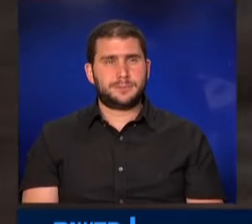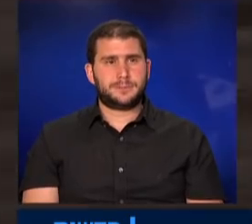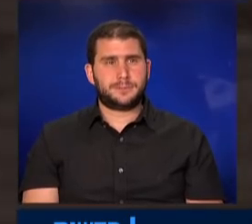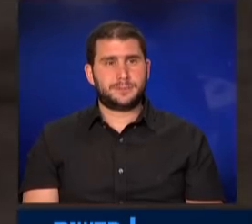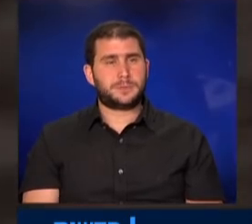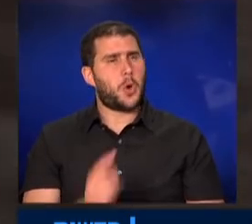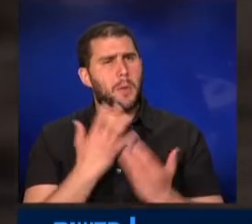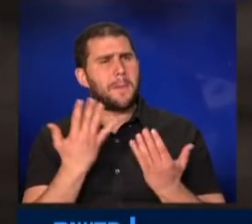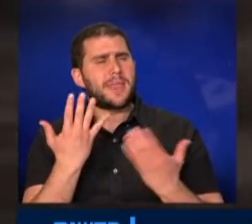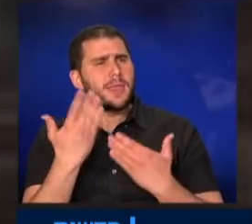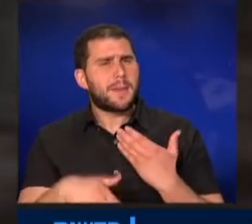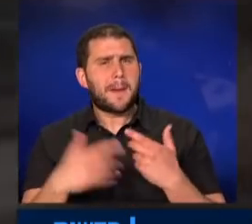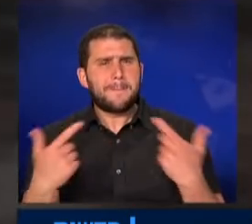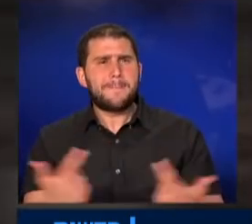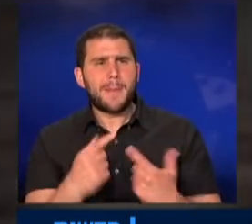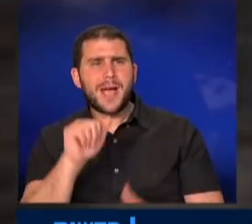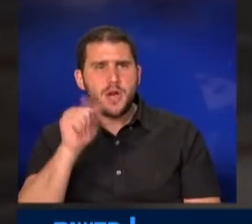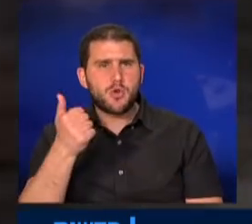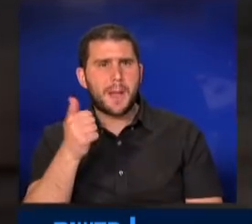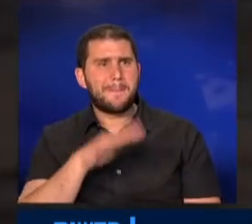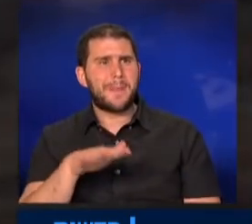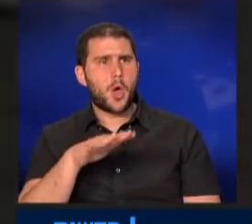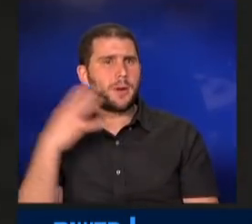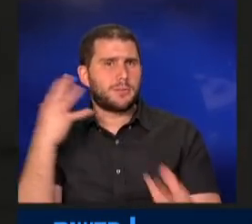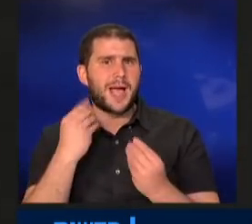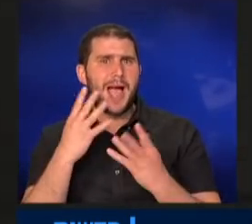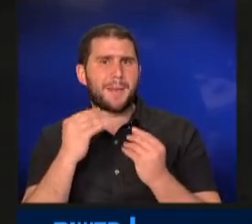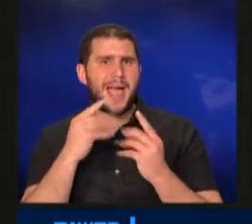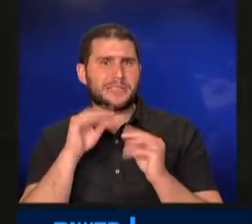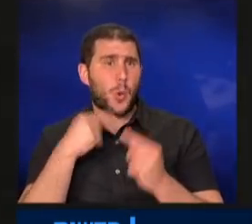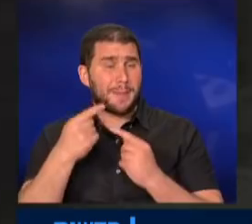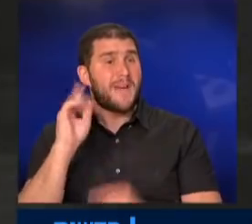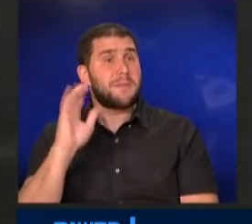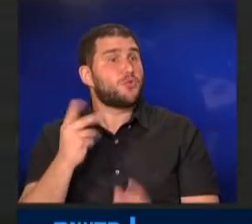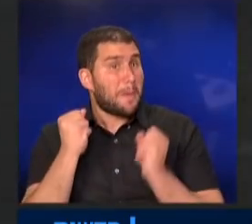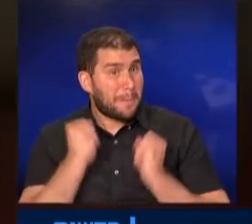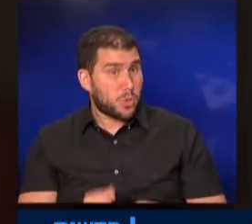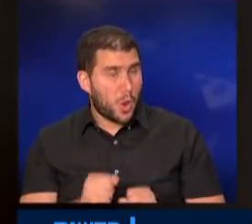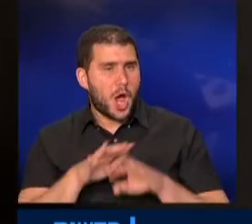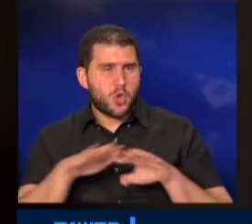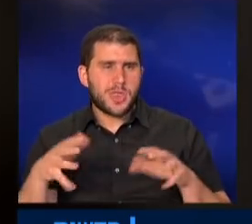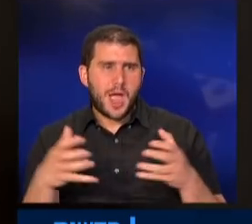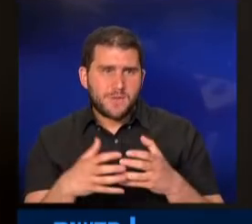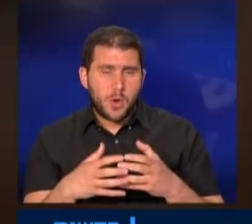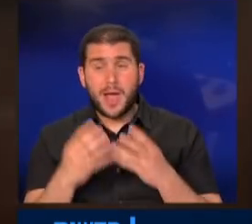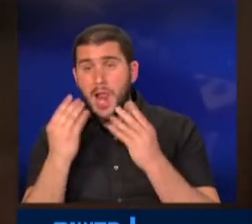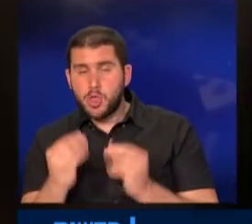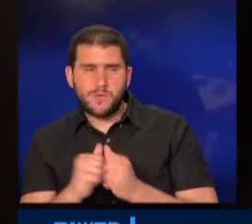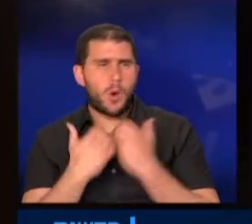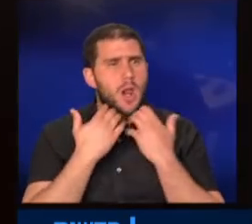לא ברור מתי תסתיים המלחמה הראשונה שידעה אירופה זה עשורים רבים, אבל מה שבטוח הוא שהרשתות החברתיות, לטוב